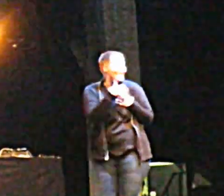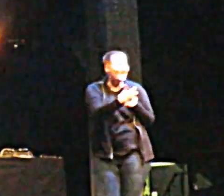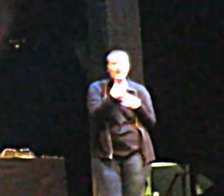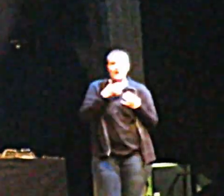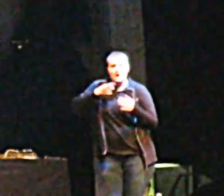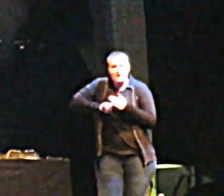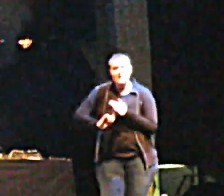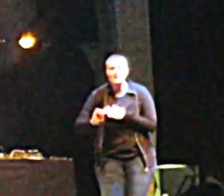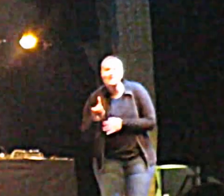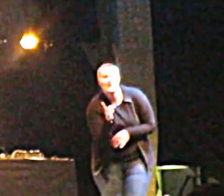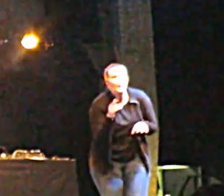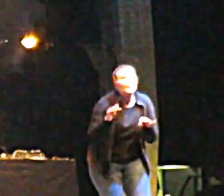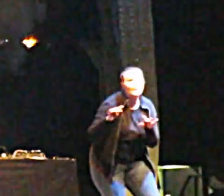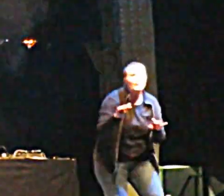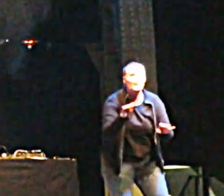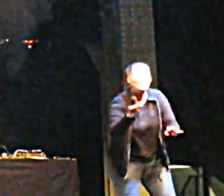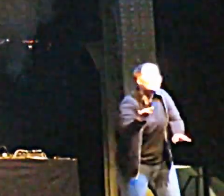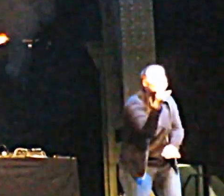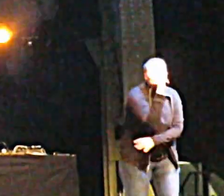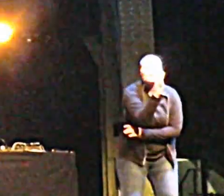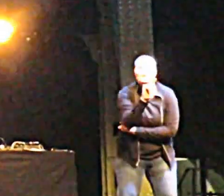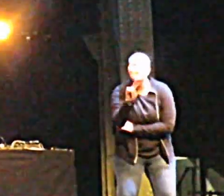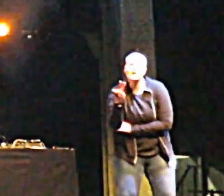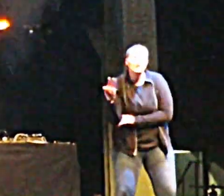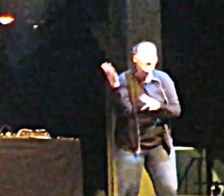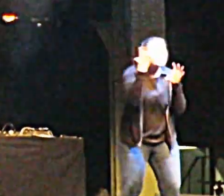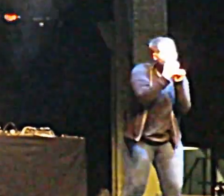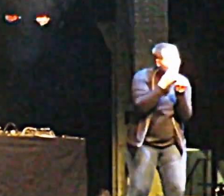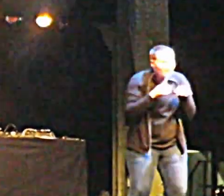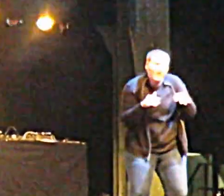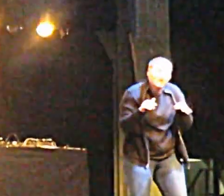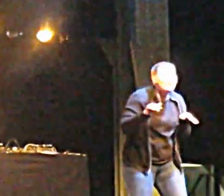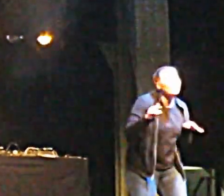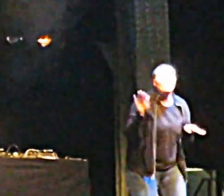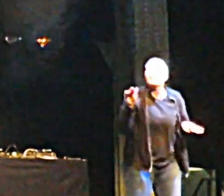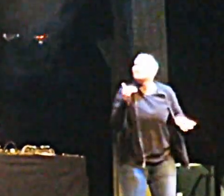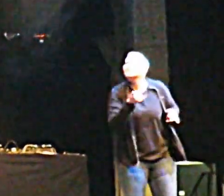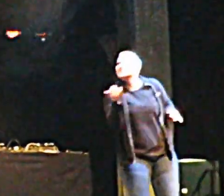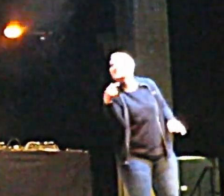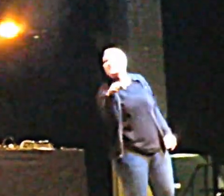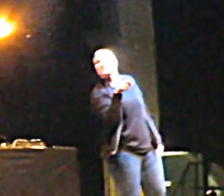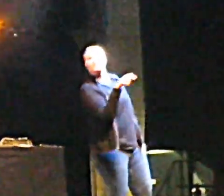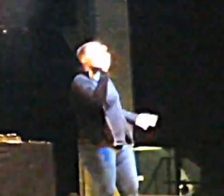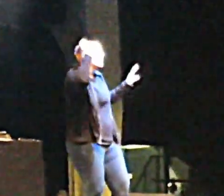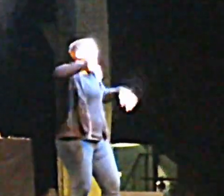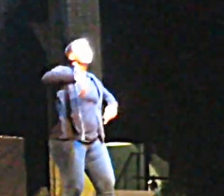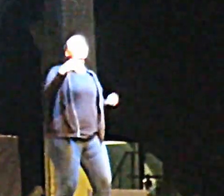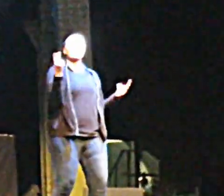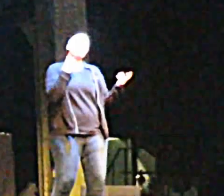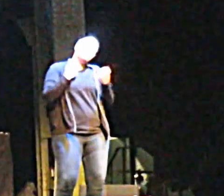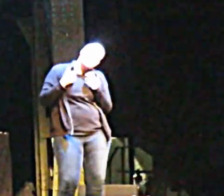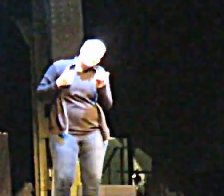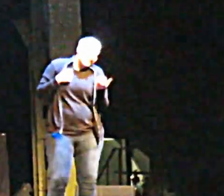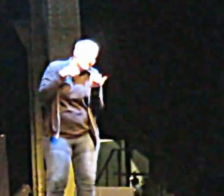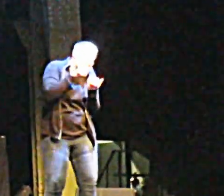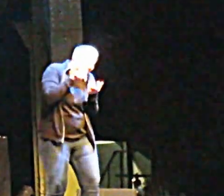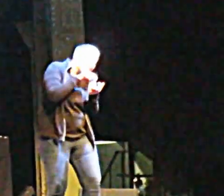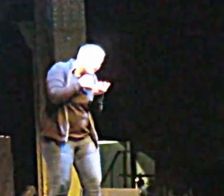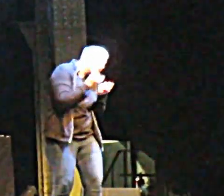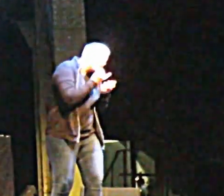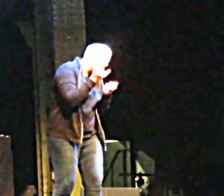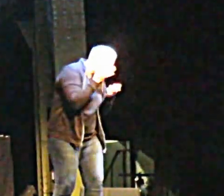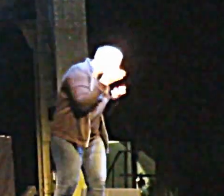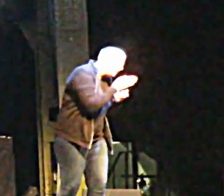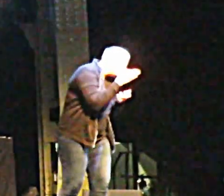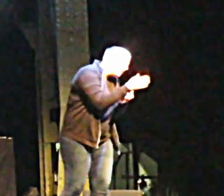Tage übernachtet. Um weitergehen, um ausrichtend Art den Weg zu fragen. Navigation, der Navigator und sein Sohn verfrachten die Programme